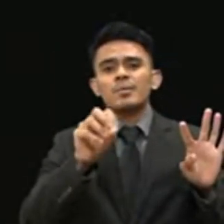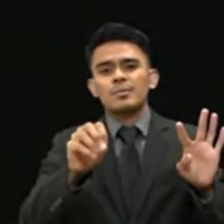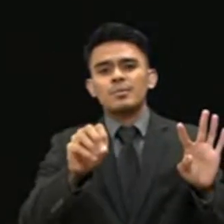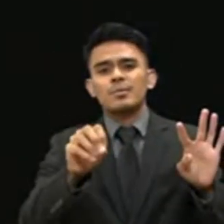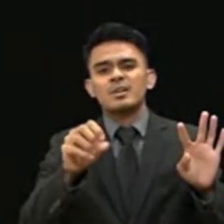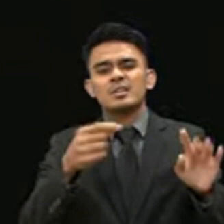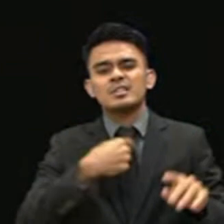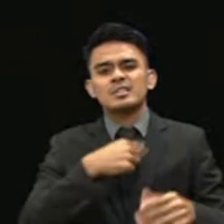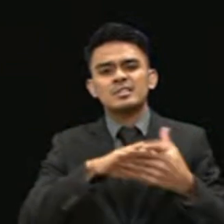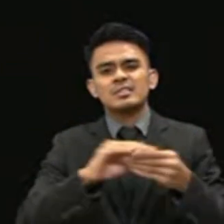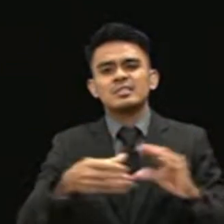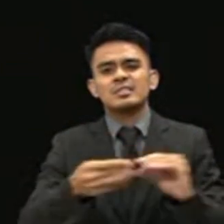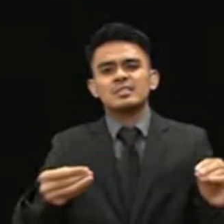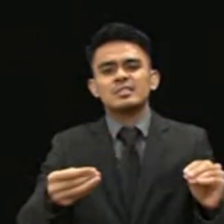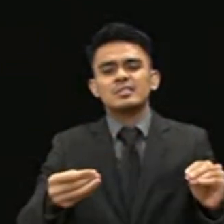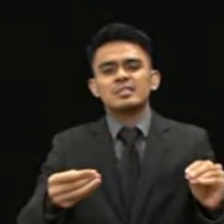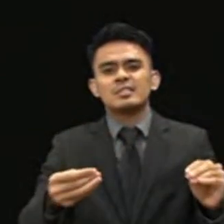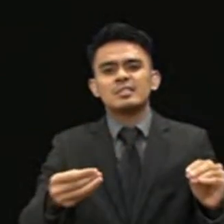ini ternyata